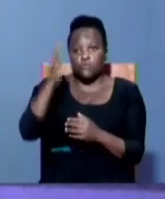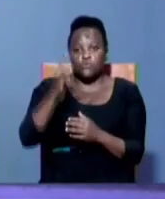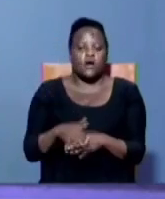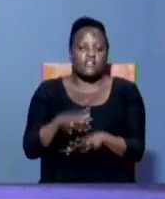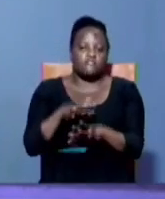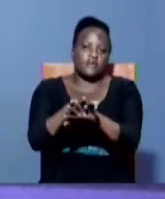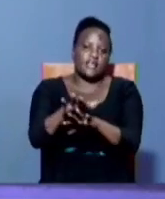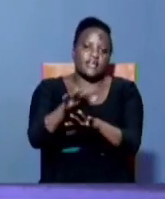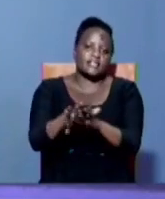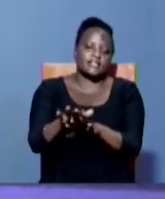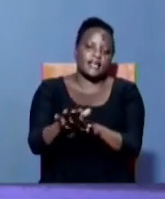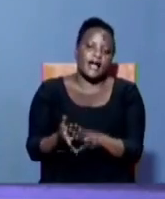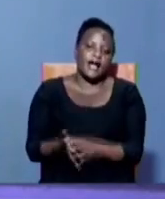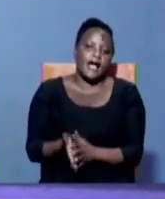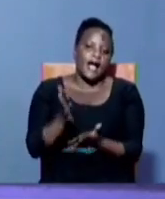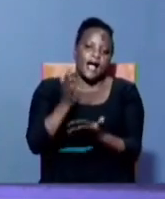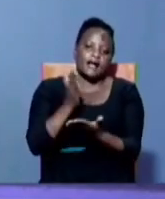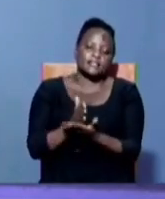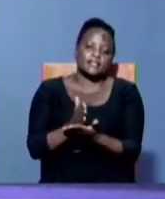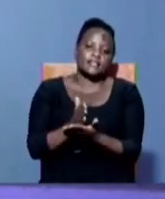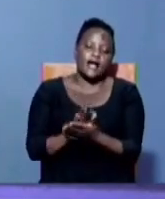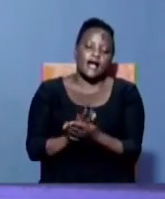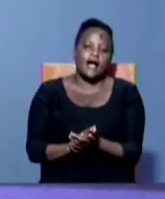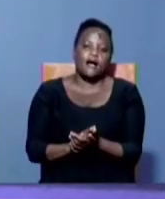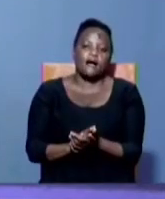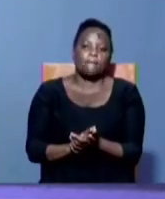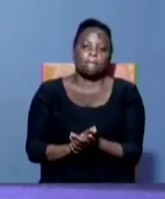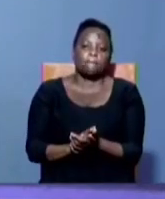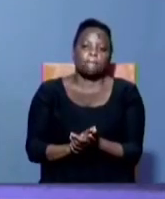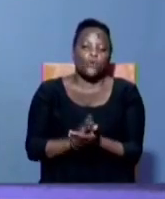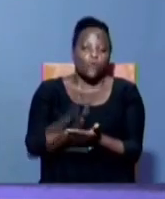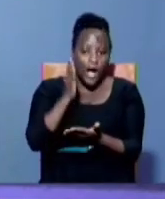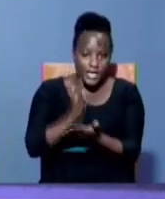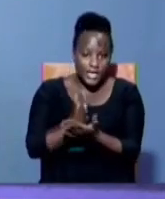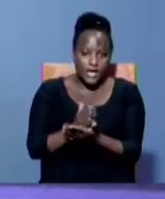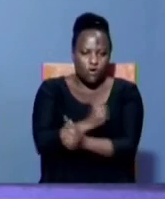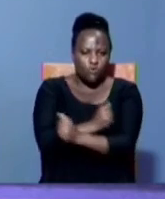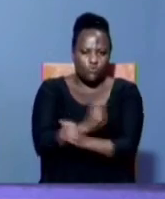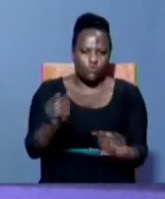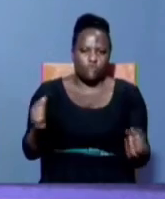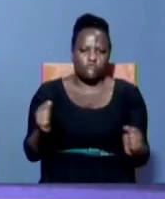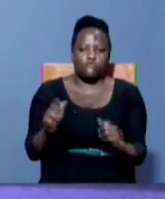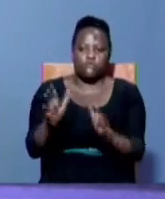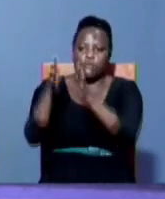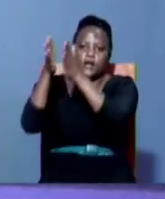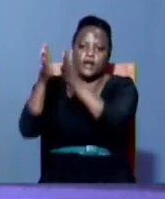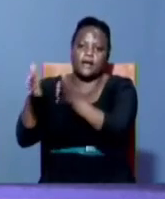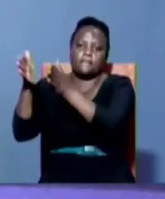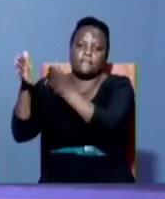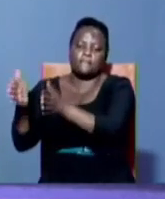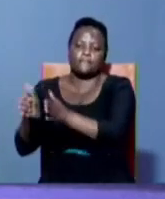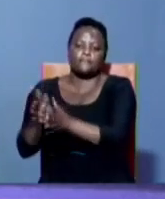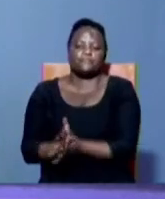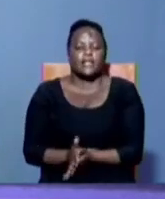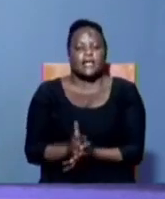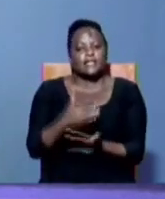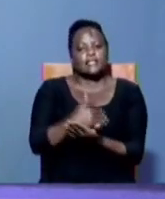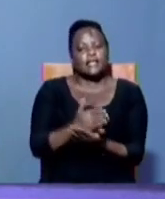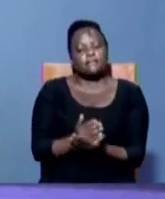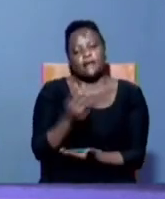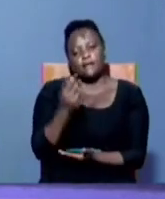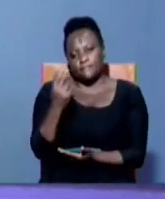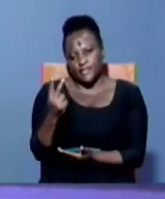katika uthibitifu wa kuokoa mwanadamu. Sehemu ya pili ya somo hili